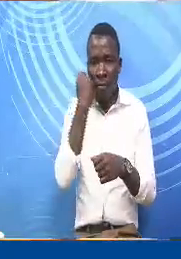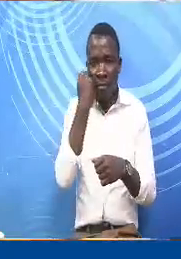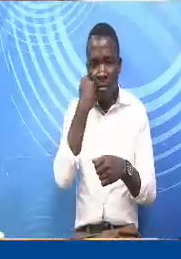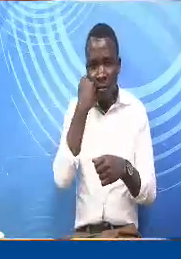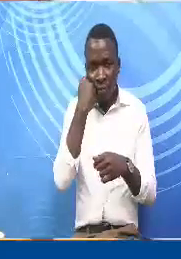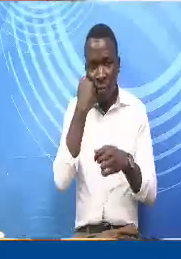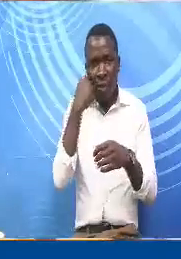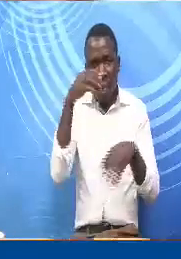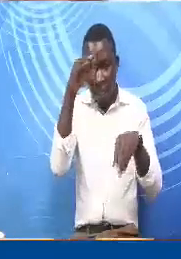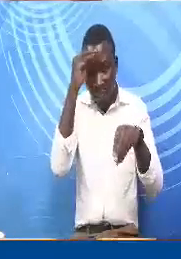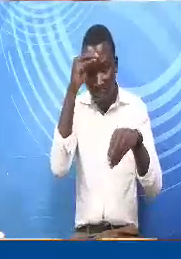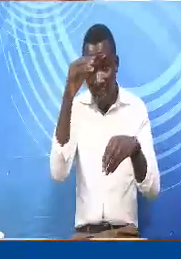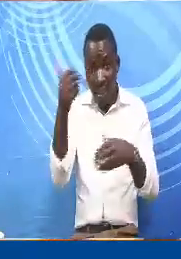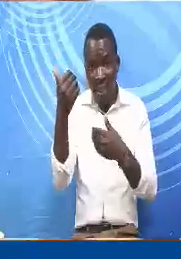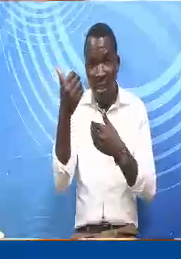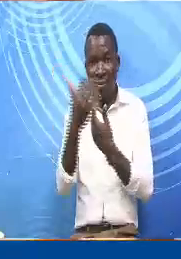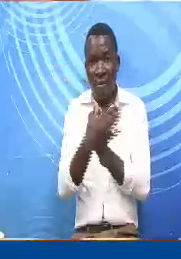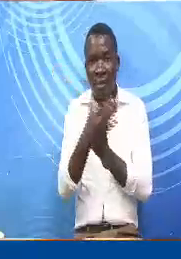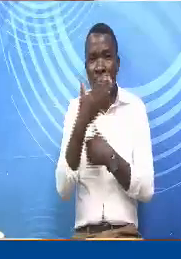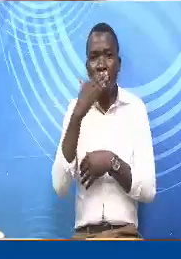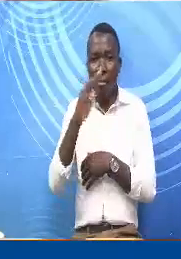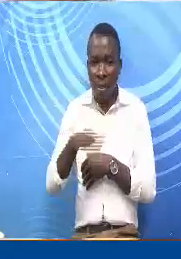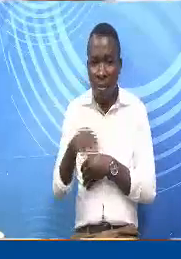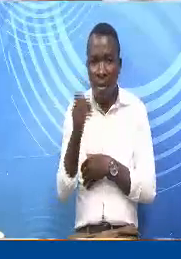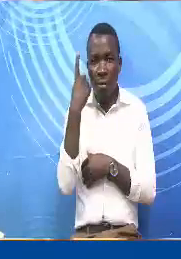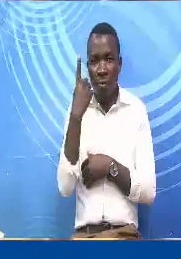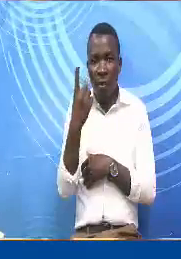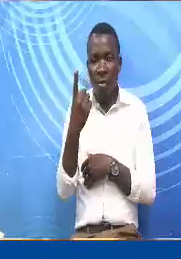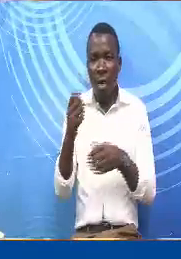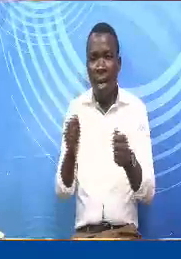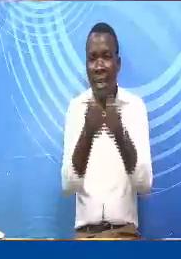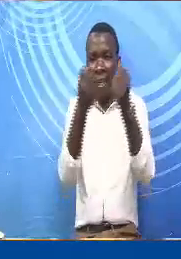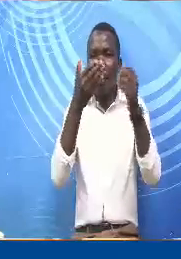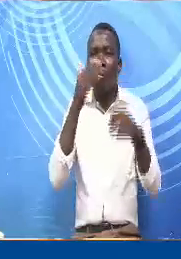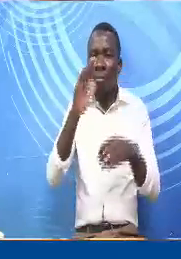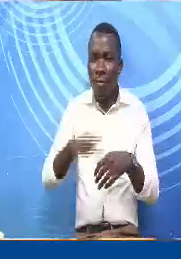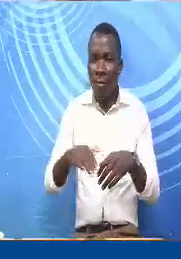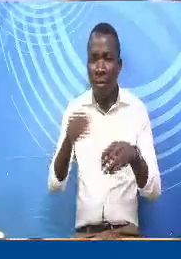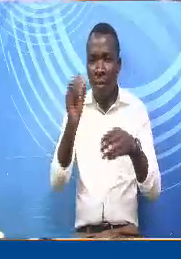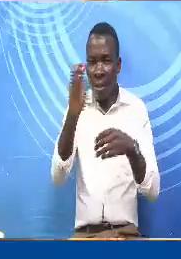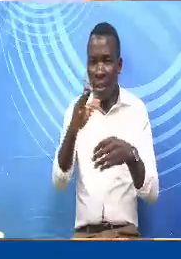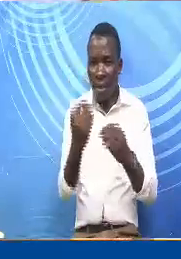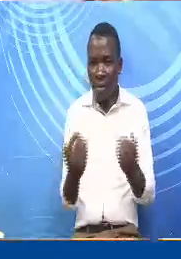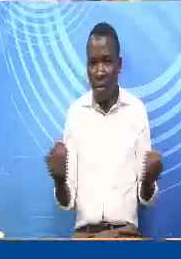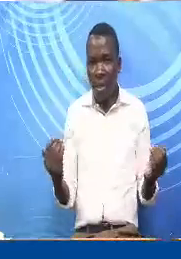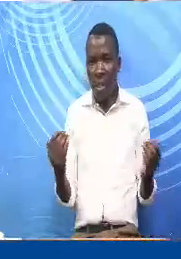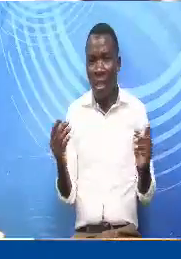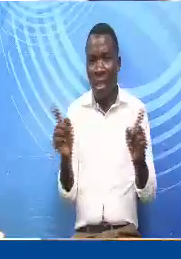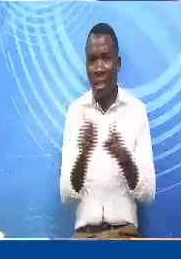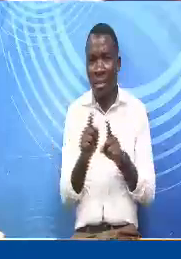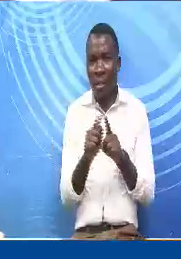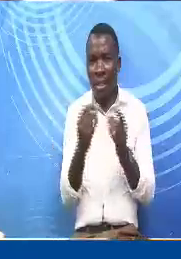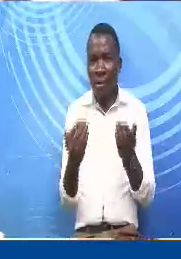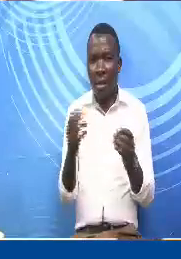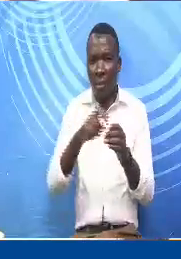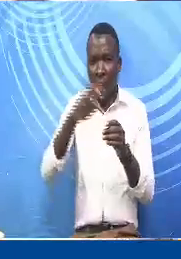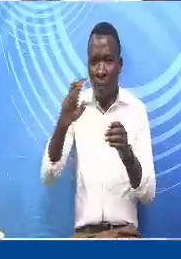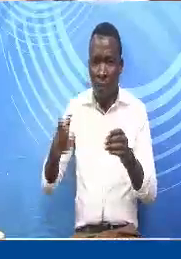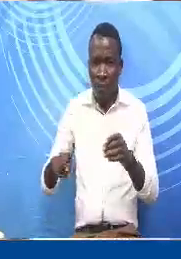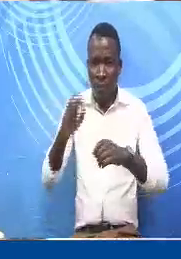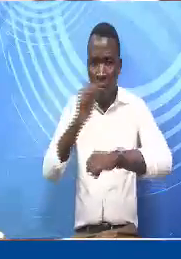indi mico mibi nabyo numva ko hari ingaruka biri gutera kubana habana batishuri akagenda